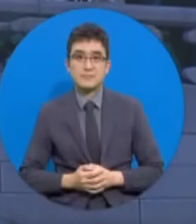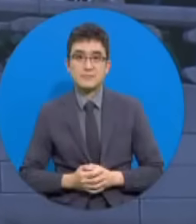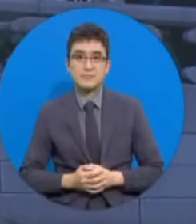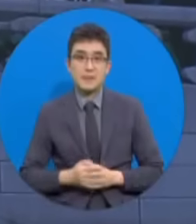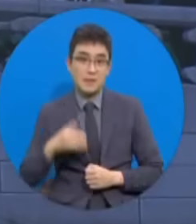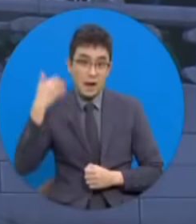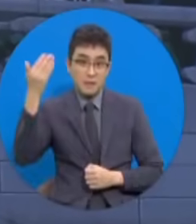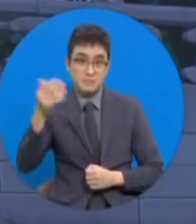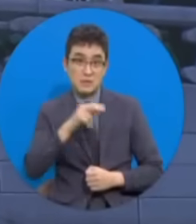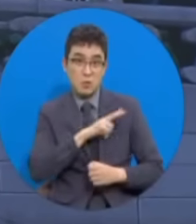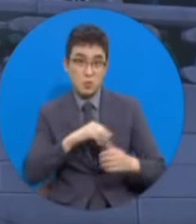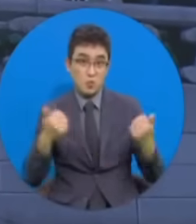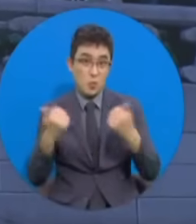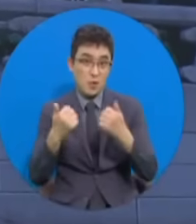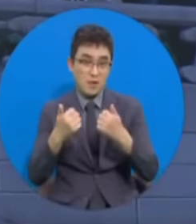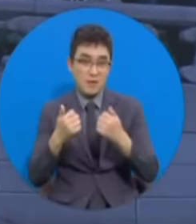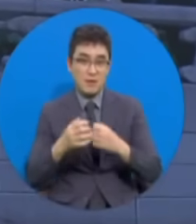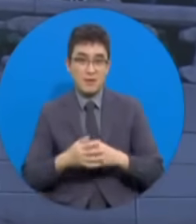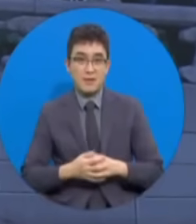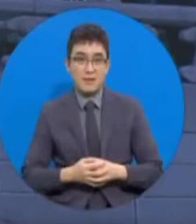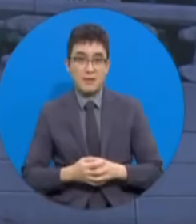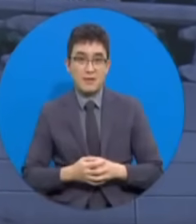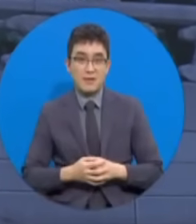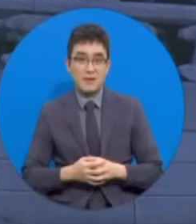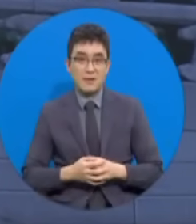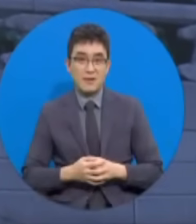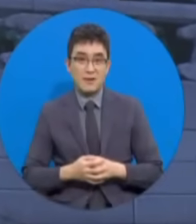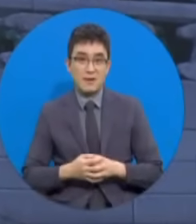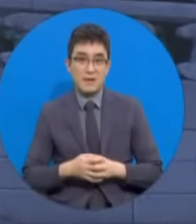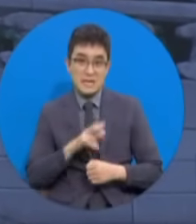다음 의총에서는 불체포 특권을 포기할까요?